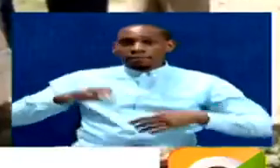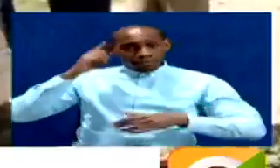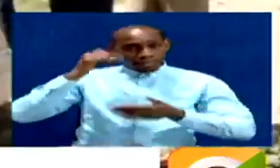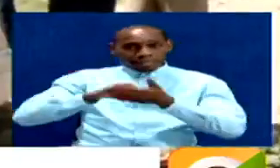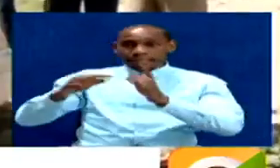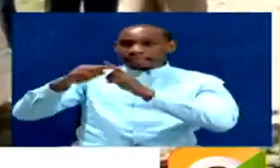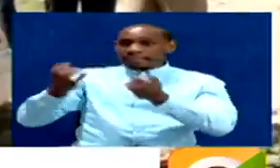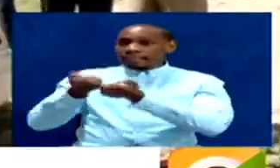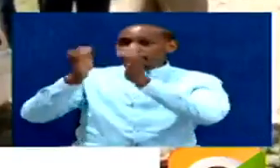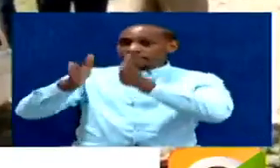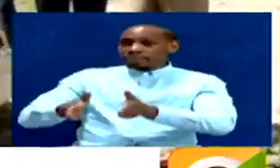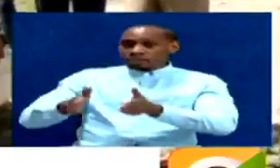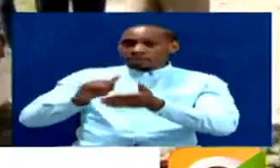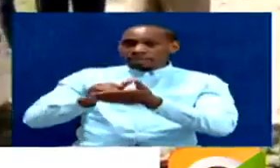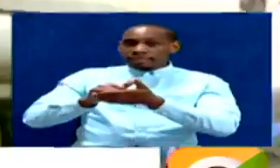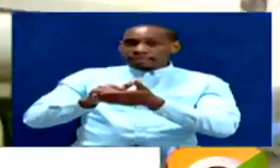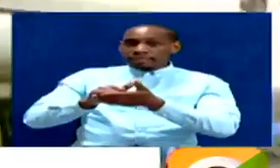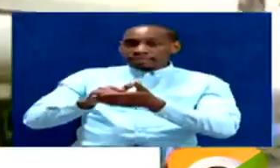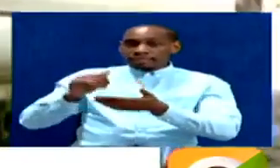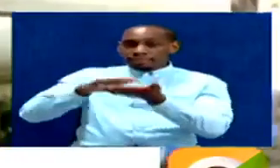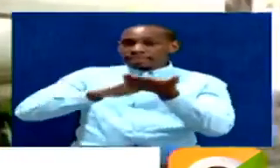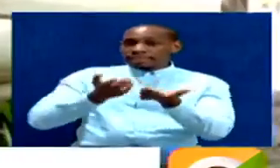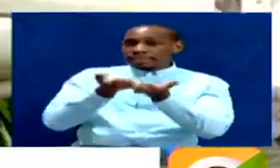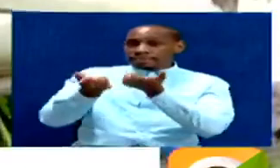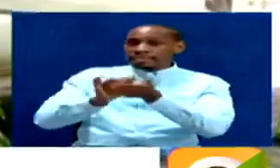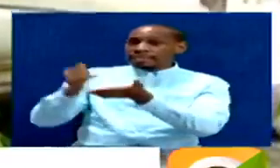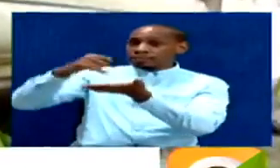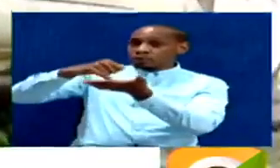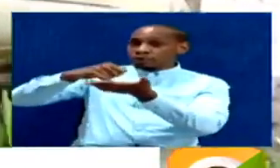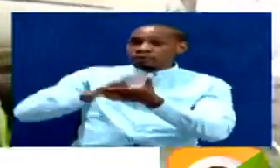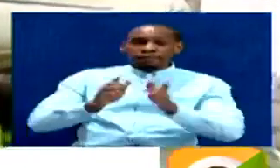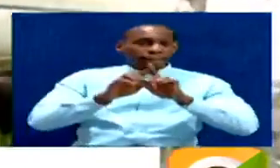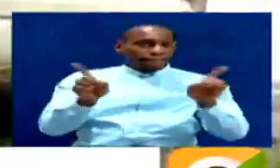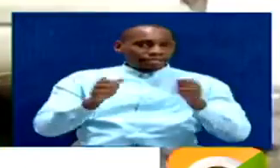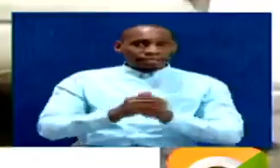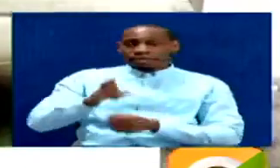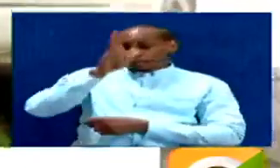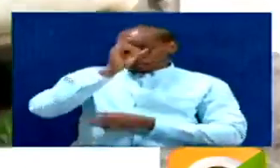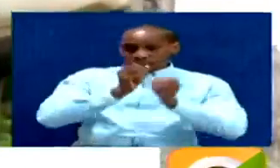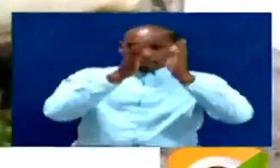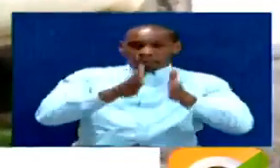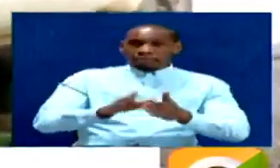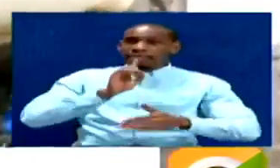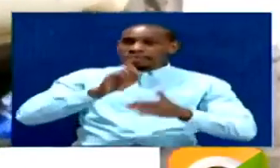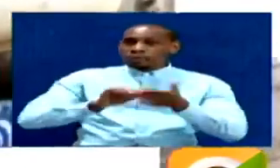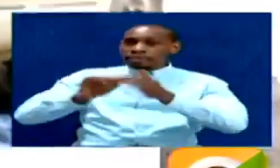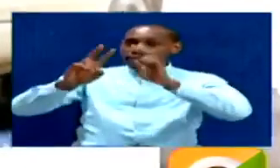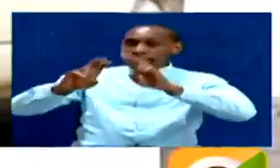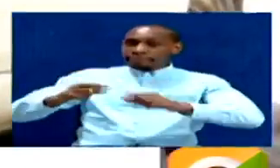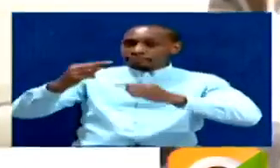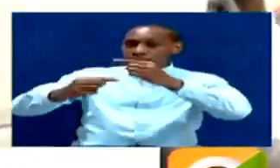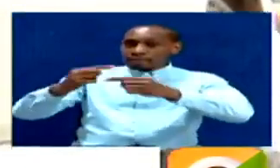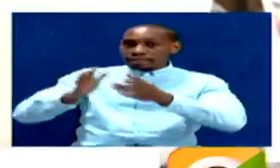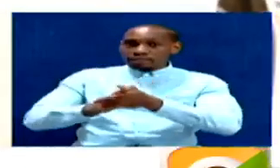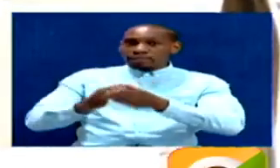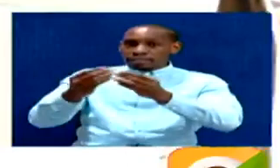huenda mauaji ya Francis Kinuthia yamesababishwa na biashara alizokuwa akijihusisha nazo. Hata hivyo, maafisa wa polisi wamekariri kuwa uchunguzi